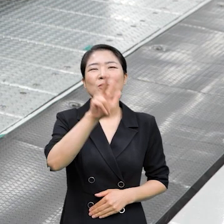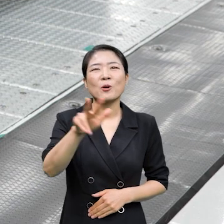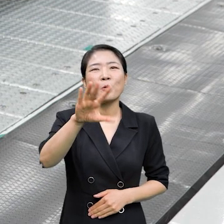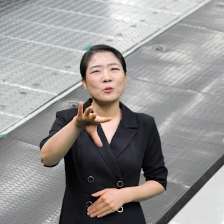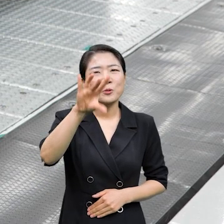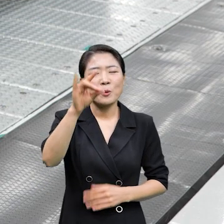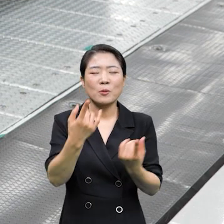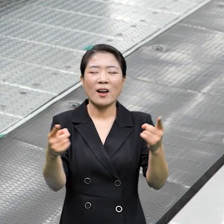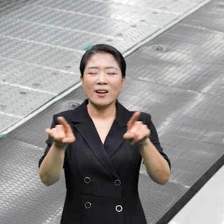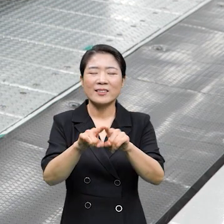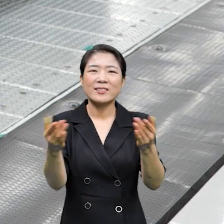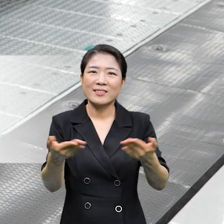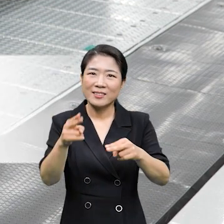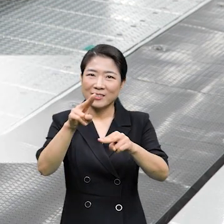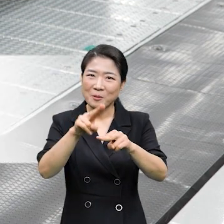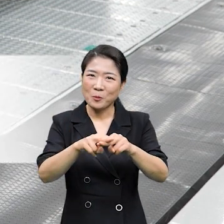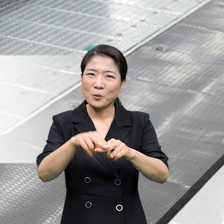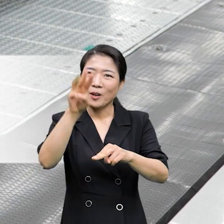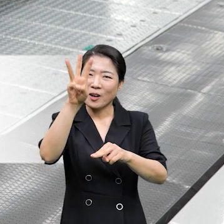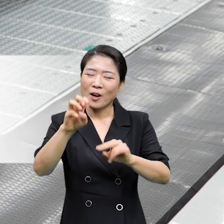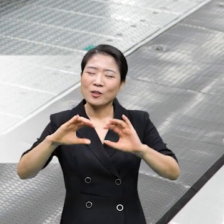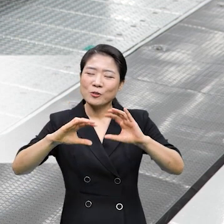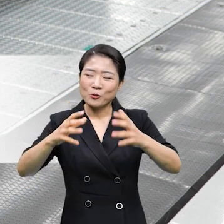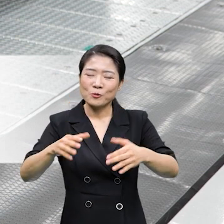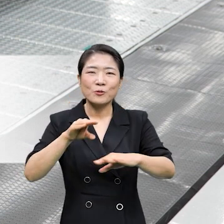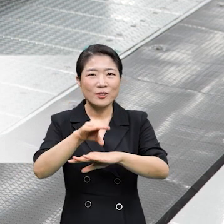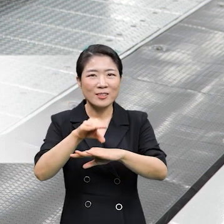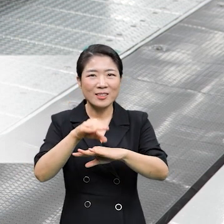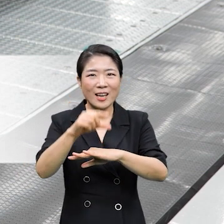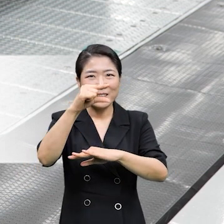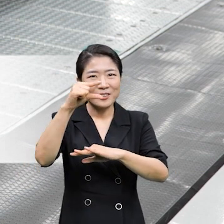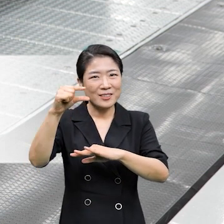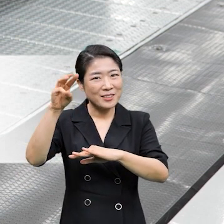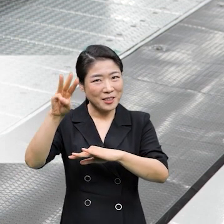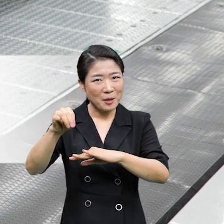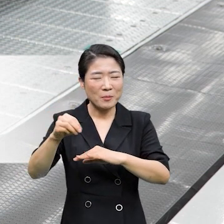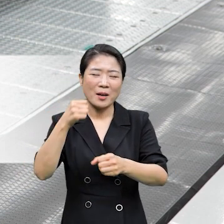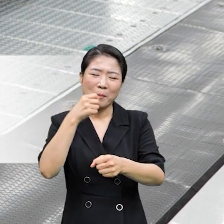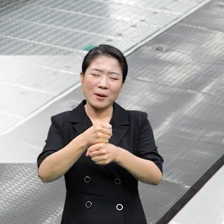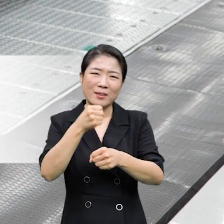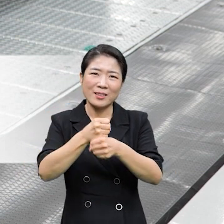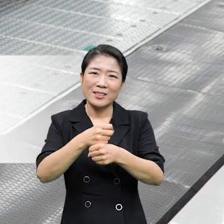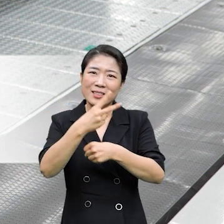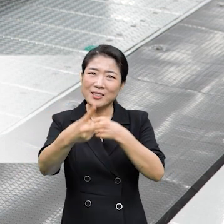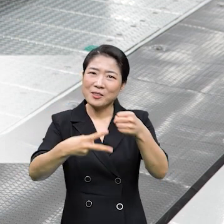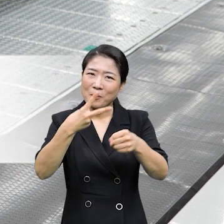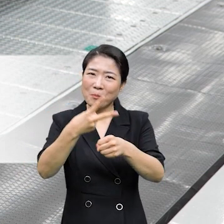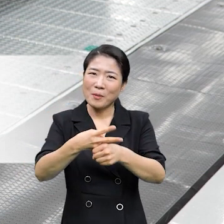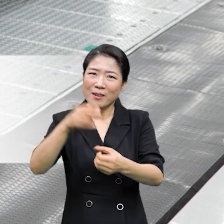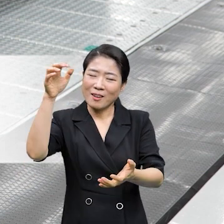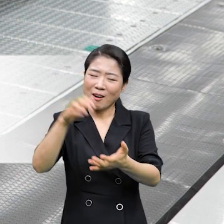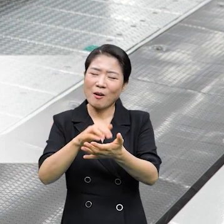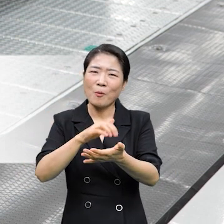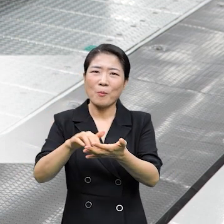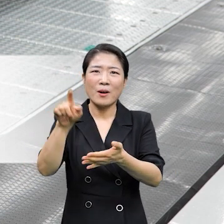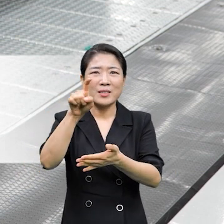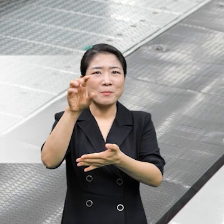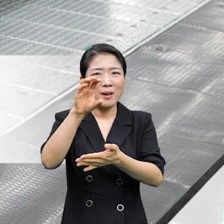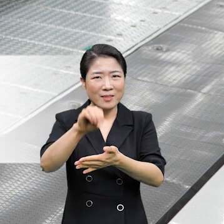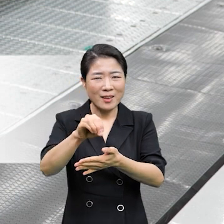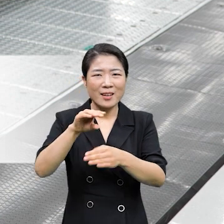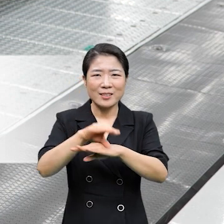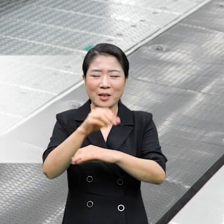전국 최초 상생 일자리 모델인 광주 글로벌 모터스가 양산 2년 만에 누적 생산 10만 대를 돌파하는